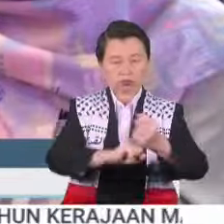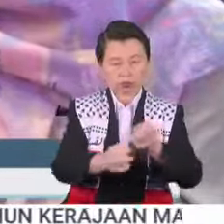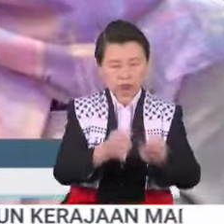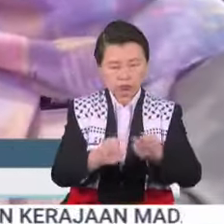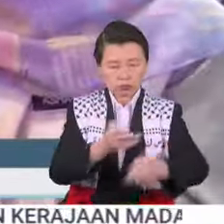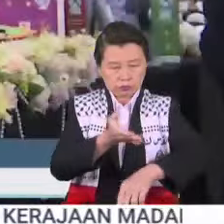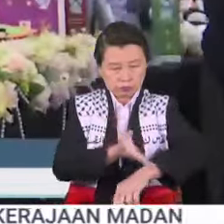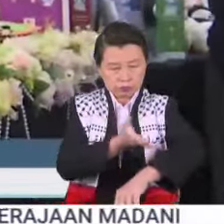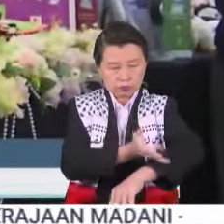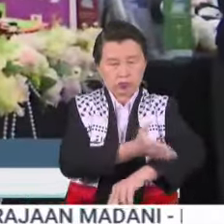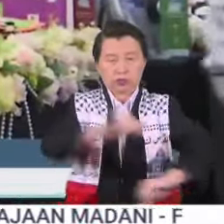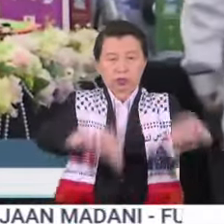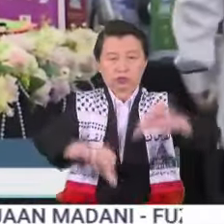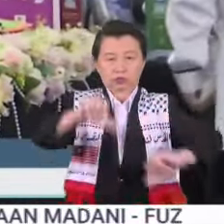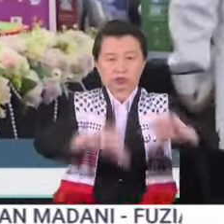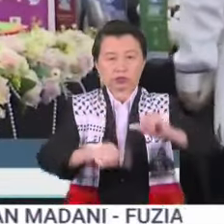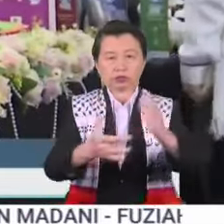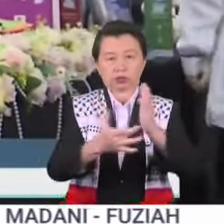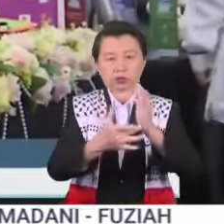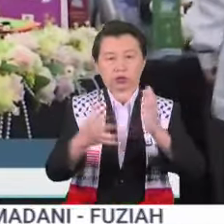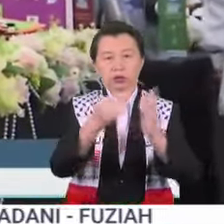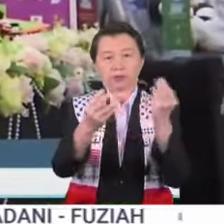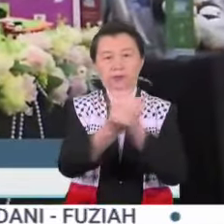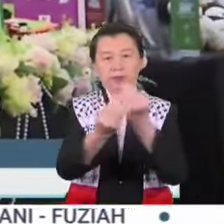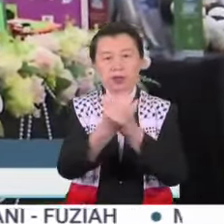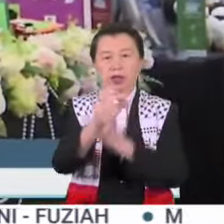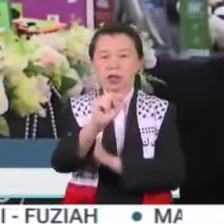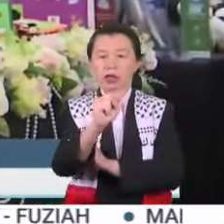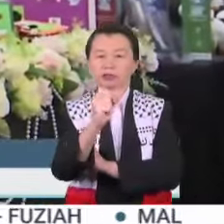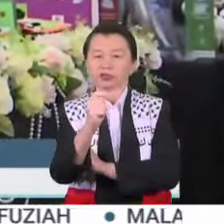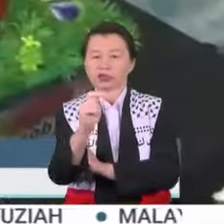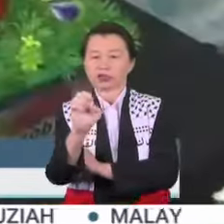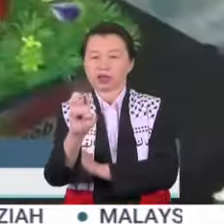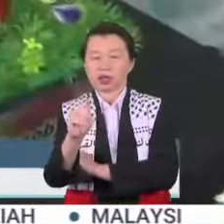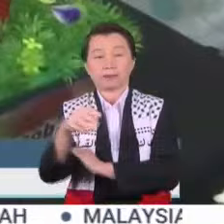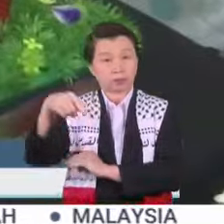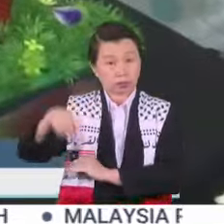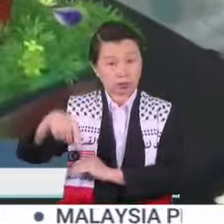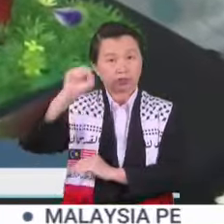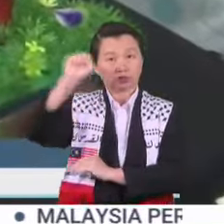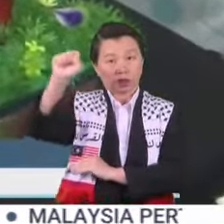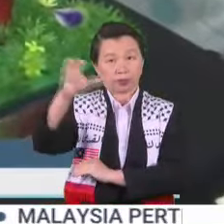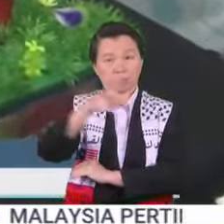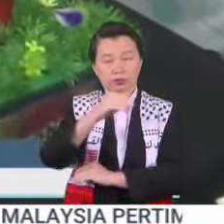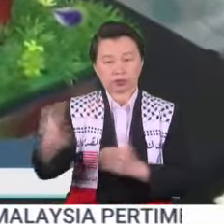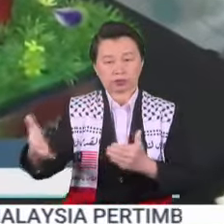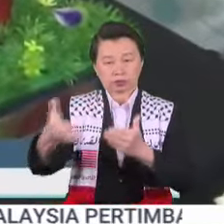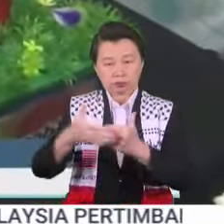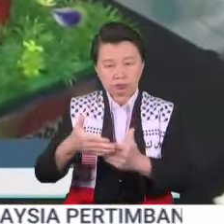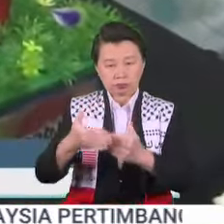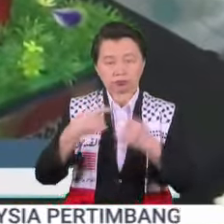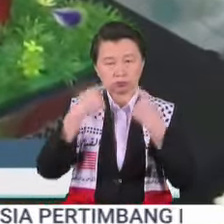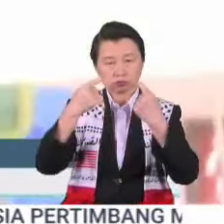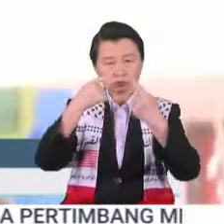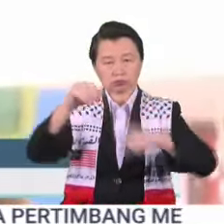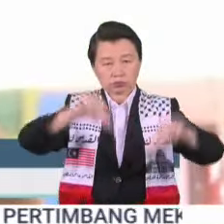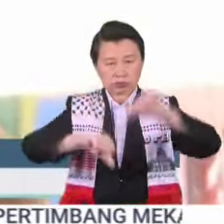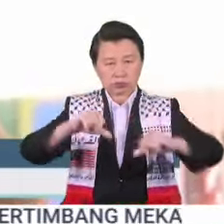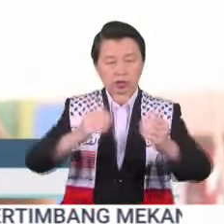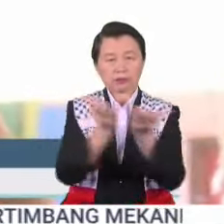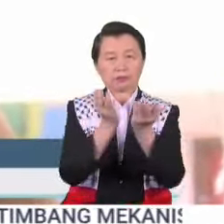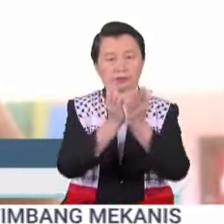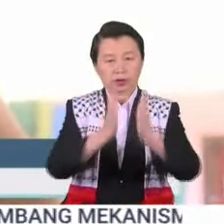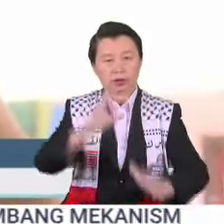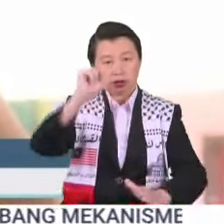usaha pemerkasaan sains, teknologi dan matematik STEM di Sabah sekaligus merapatkan jurang capaian sains pelajar